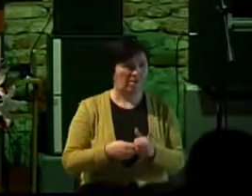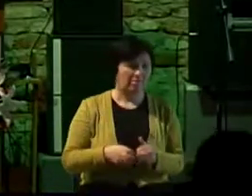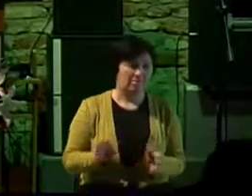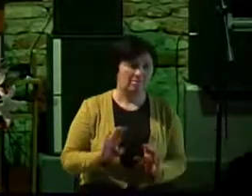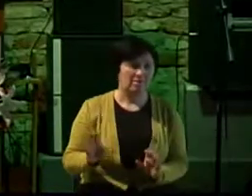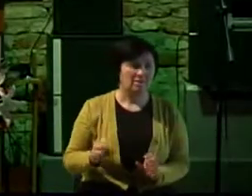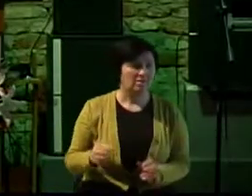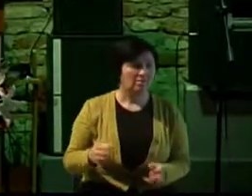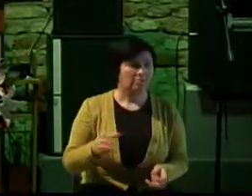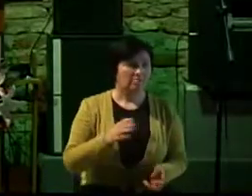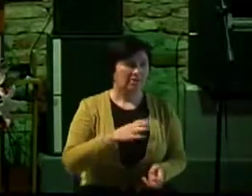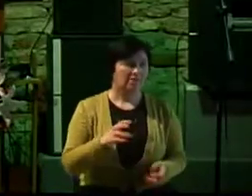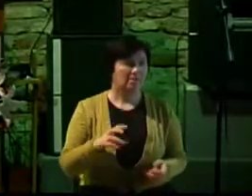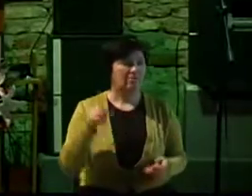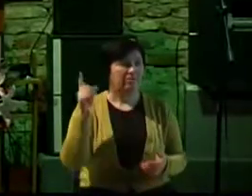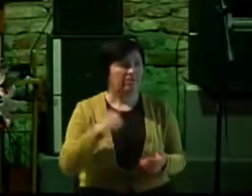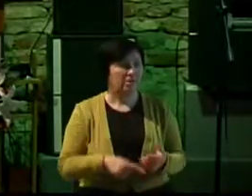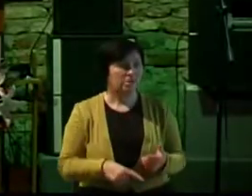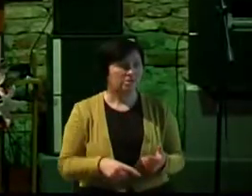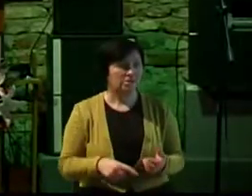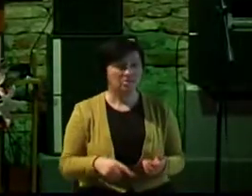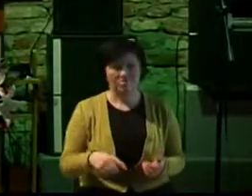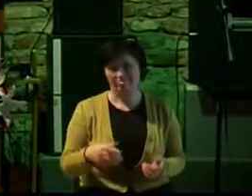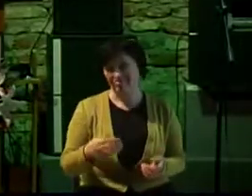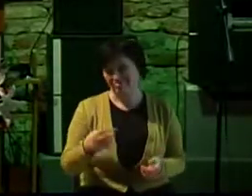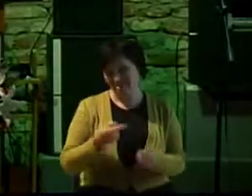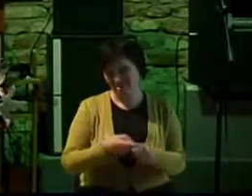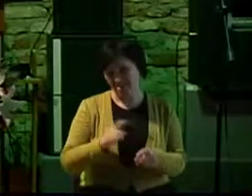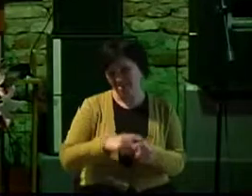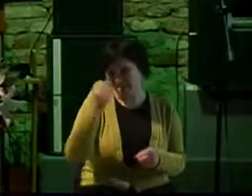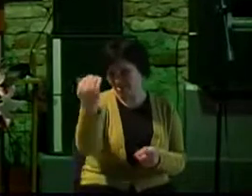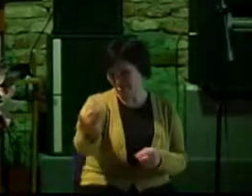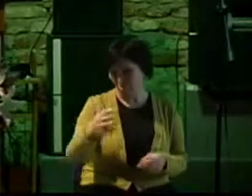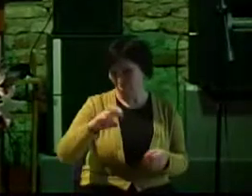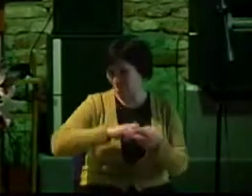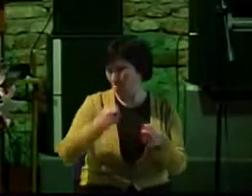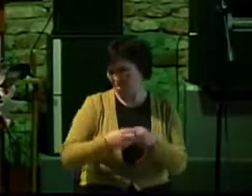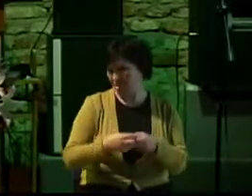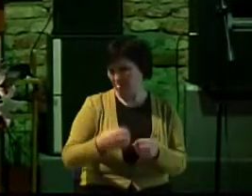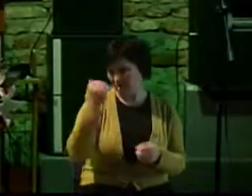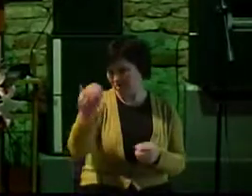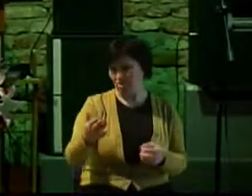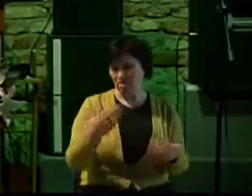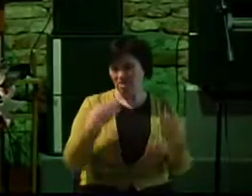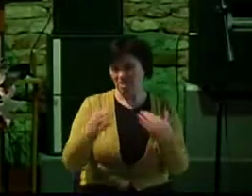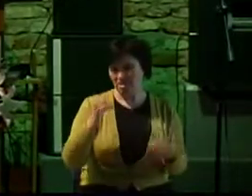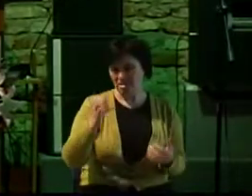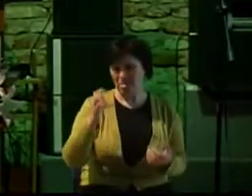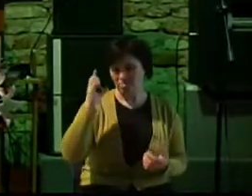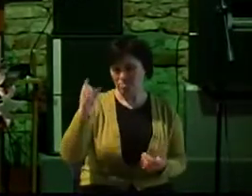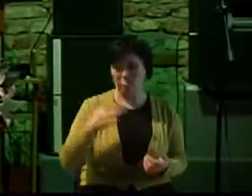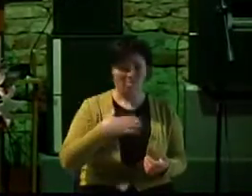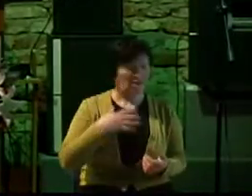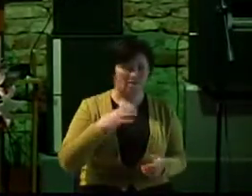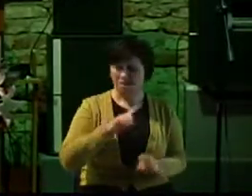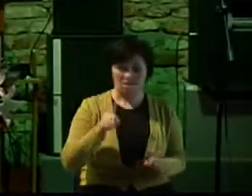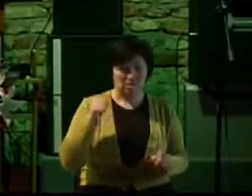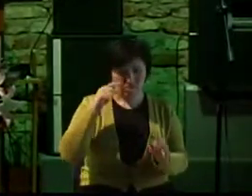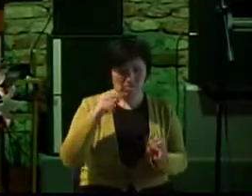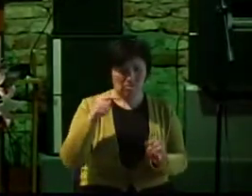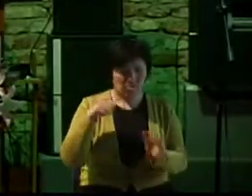Иногда верующие могут оправдывать себя такими словами: это его проблема, это его отношение с Богом, это, я в это не